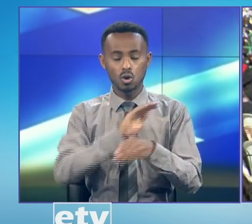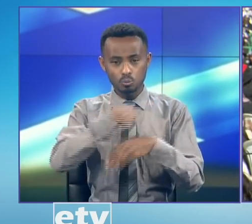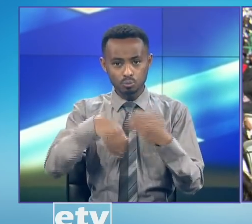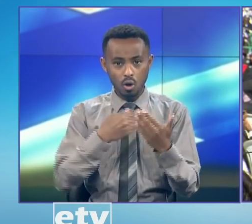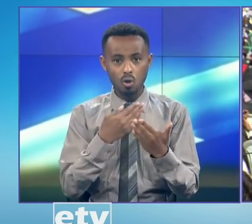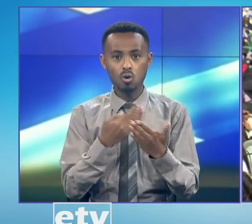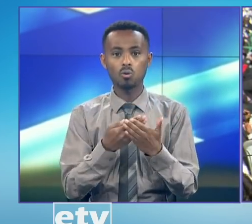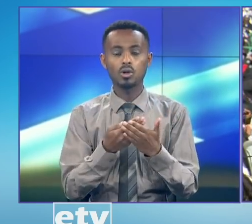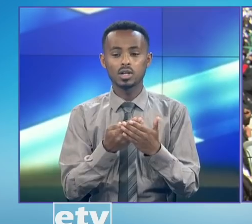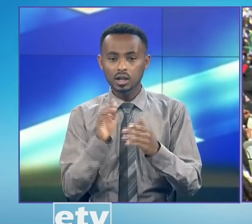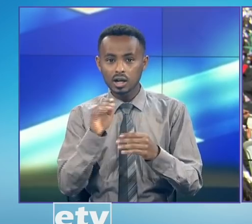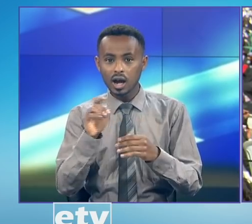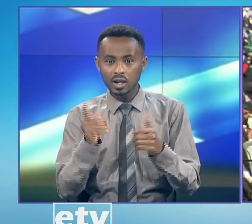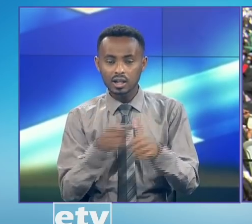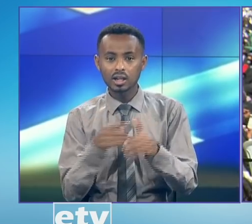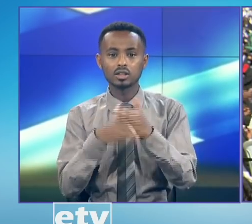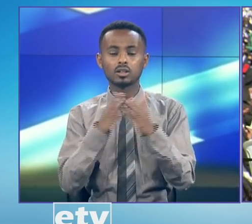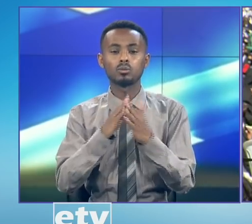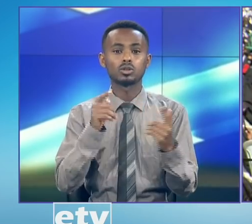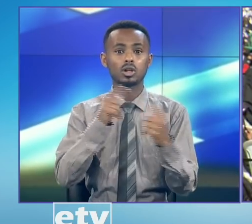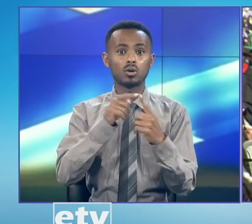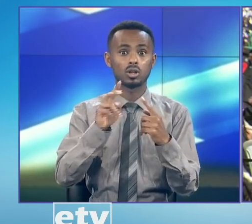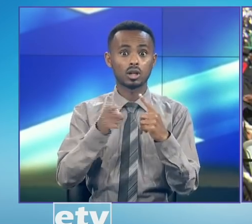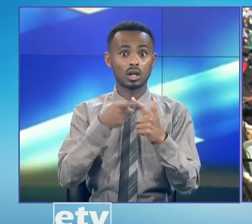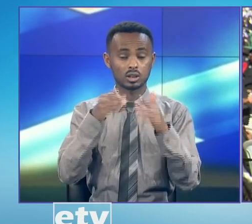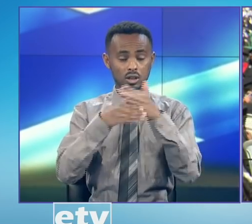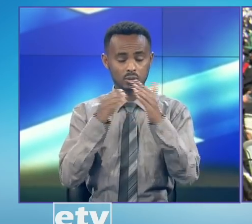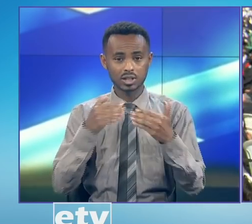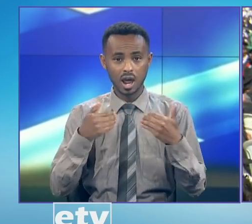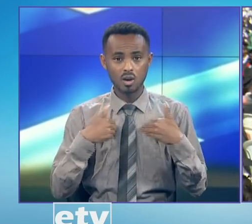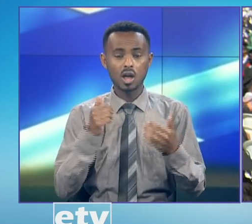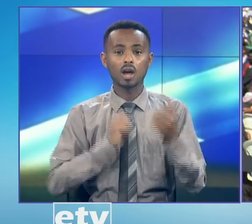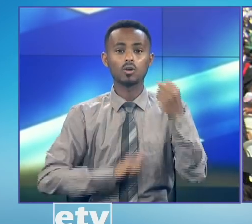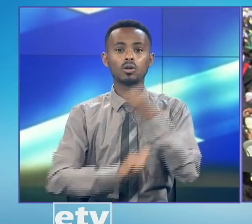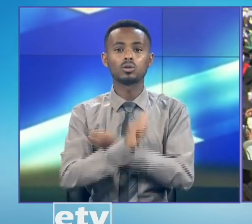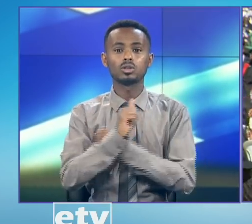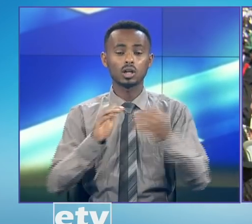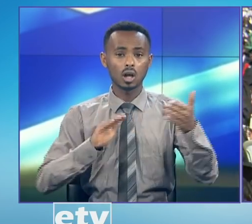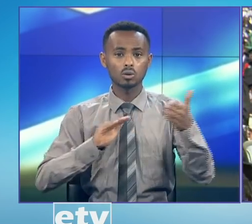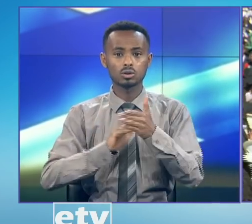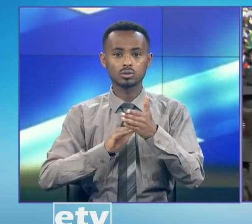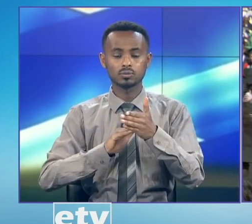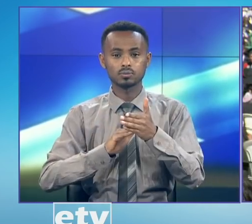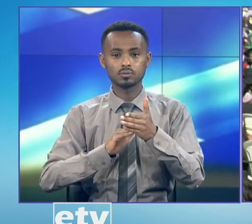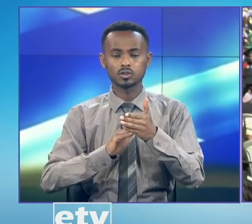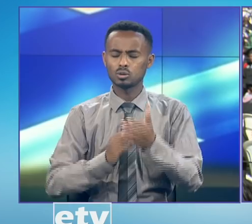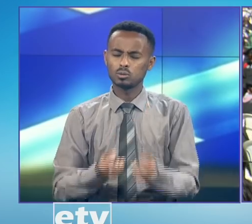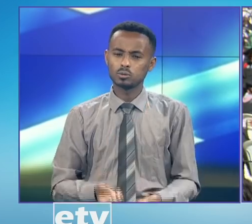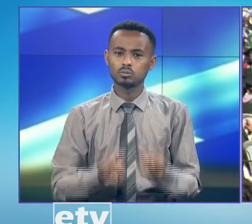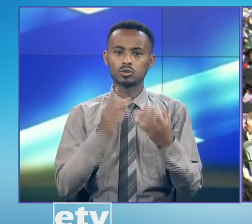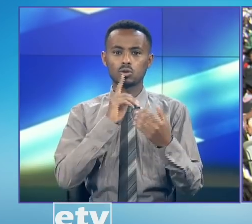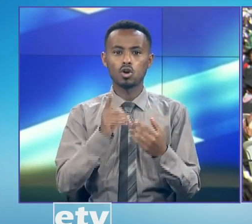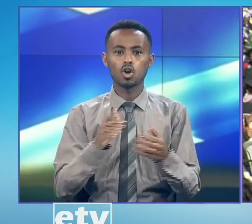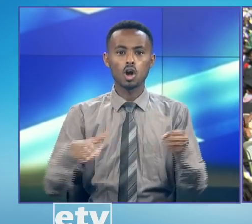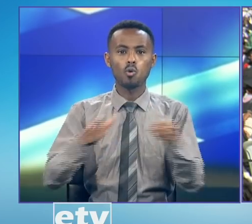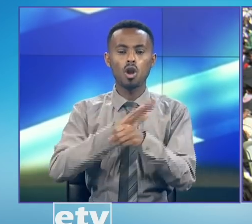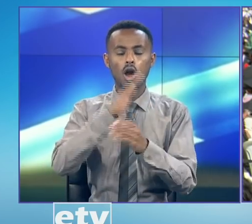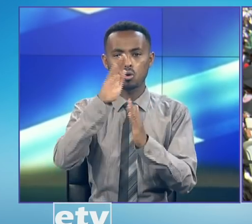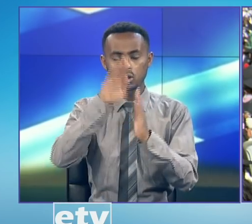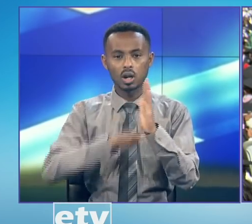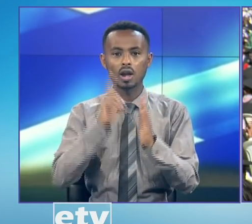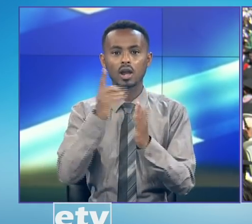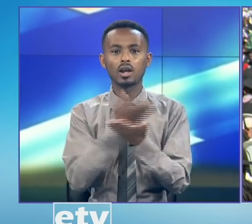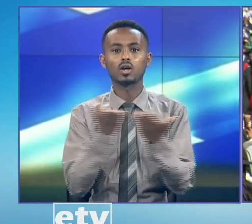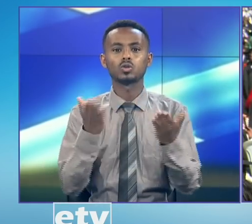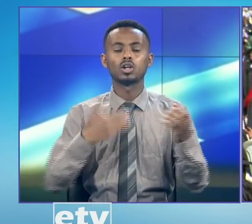በሁሉም ከኤሌመንተሪ ጀምሮ እስከ ሃይ ስኩል ድረስ ያለው የአካል ጉዳተኞች ተግዳሮቶች ያው ብዙ ነው። ከሞላ ጎደል አንዳንድ